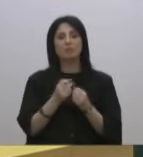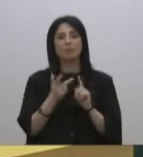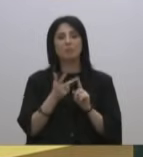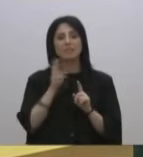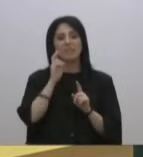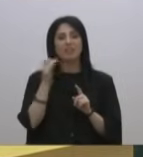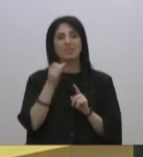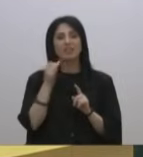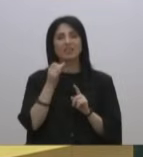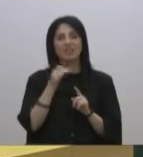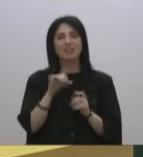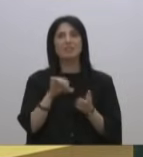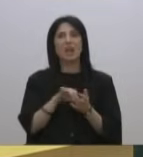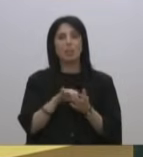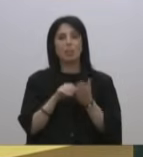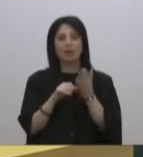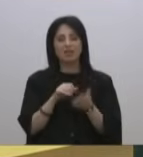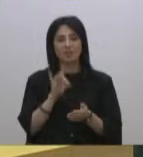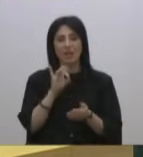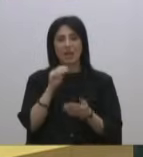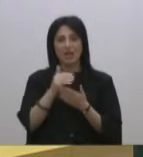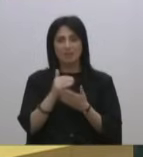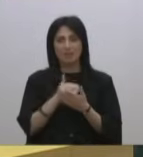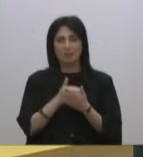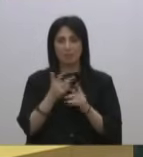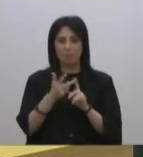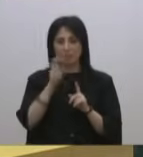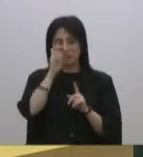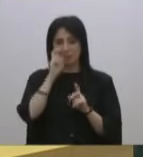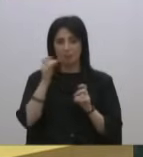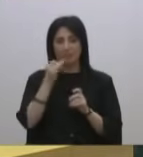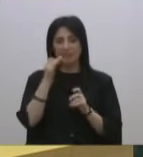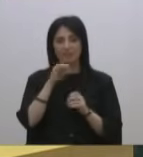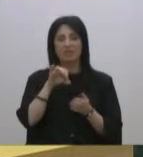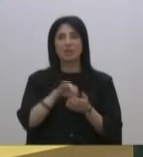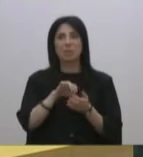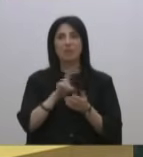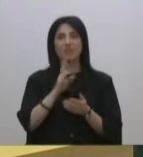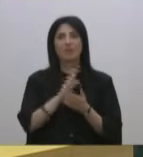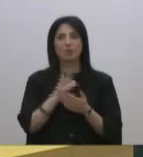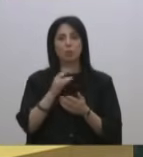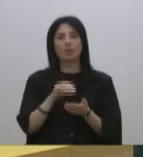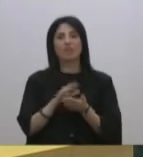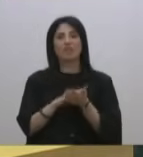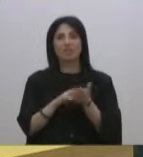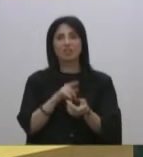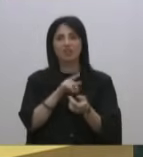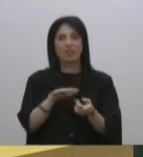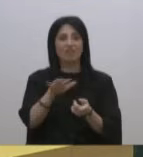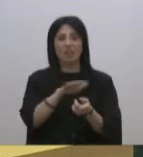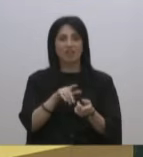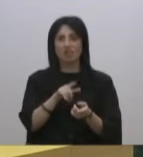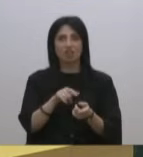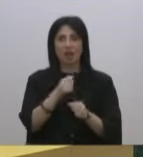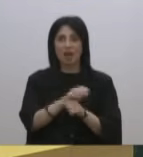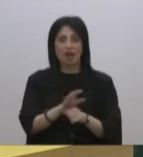მესამე სახელმწიფოს ინტერესების წარმომადგენელთა რეესტრი და მესამე სახელმწიფოს ინტერესების წარმომადგენელი ვინ არის, ეს უნდა დავარეგისტრიროთ თქვენ ქვეყანაში.